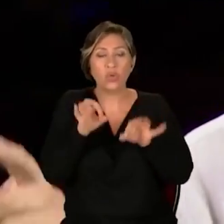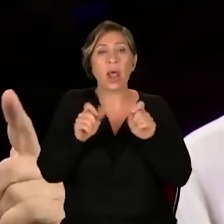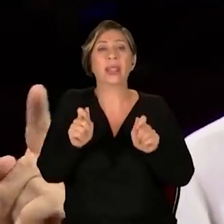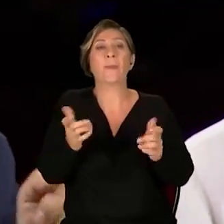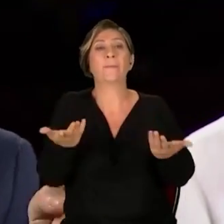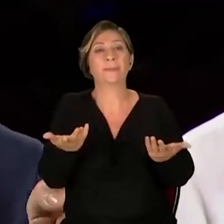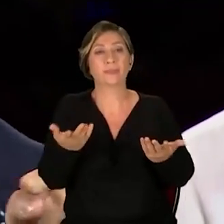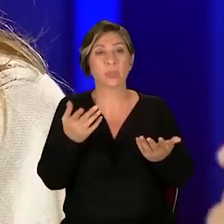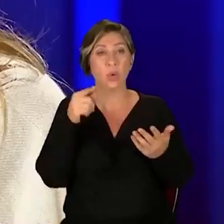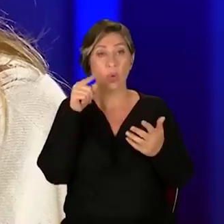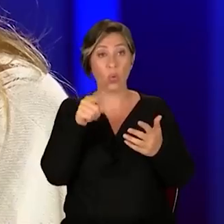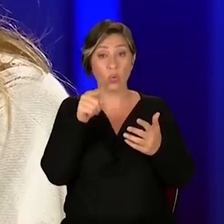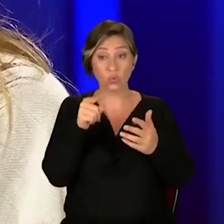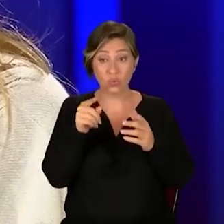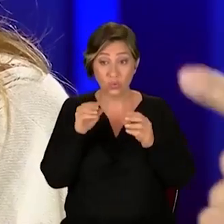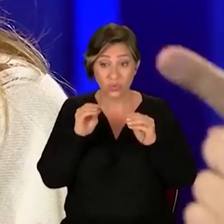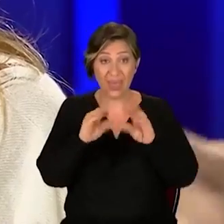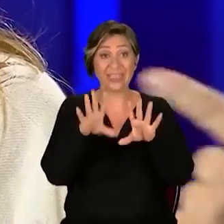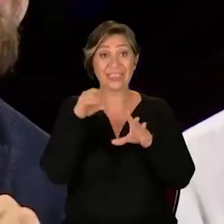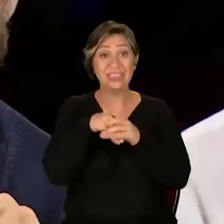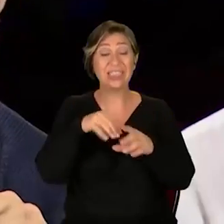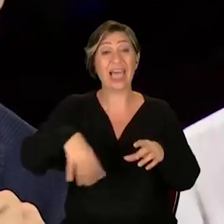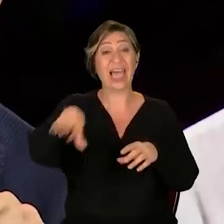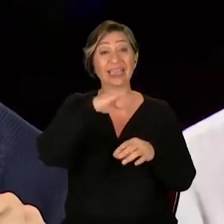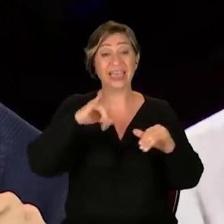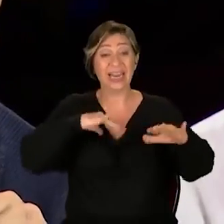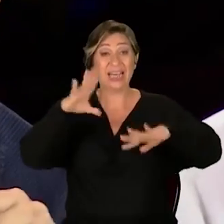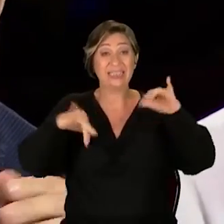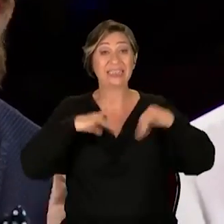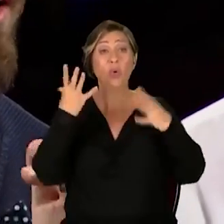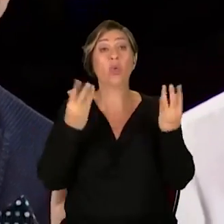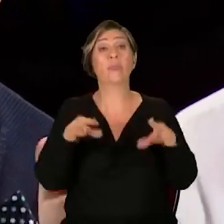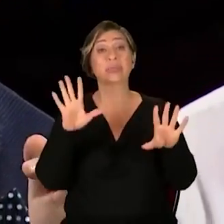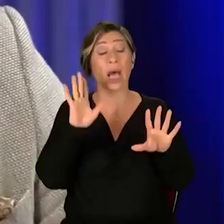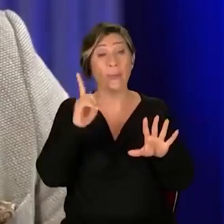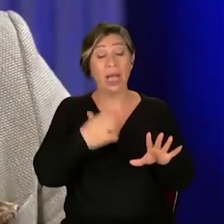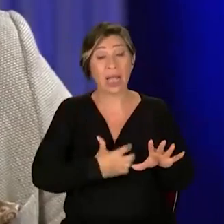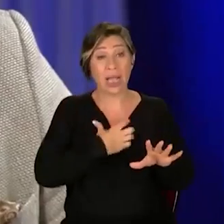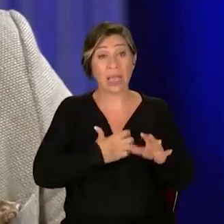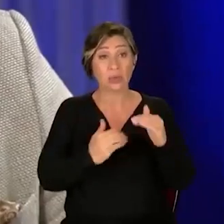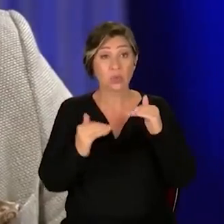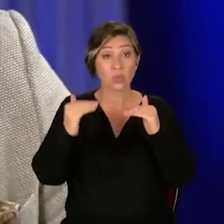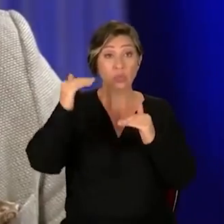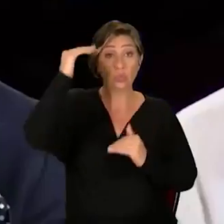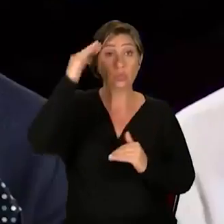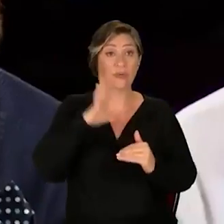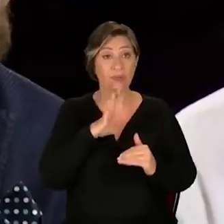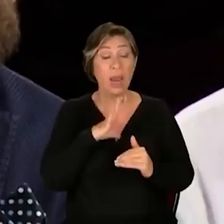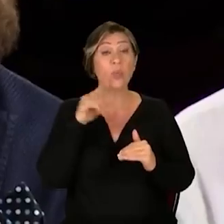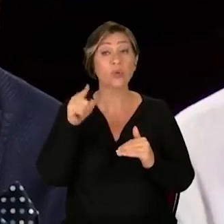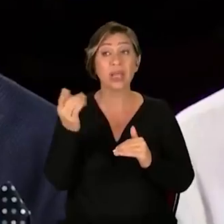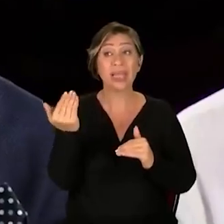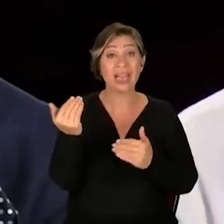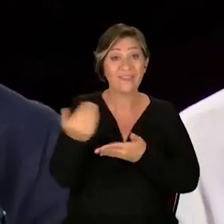tutamazsınız. Tabii. Onu tetiklediği için. Herkes için rahatsız edici olmaz bu. Ama kaygı düzeyi çok yüksek insanlar var. Buradan